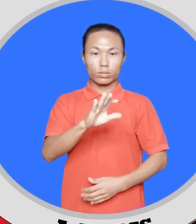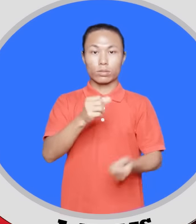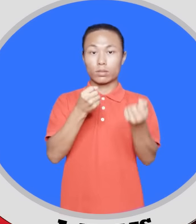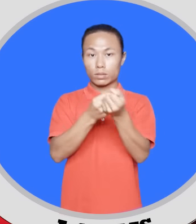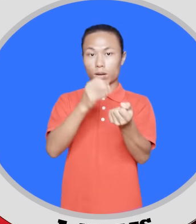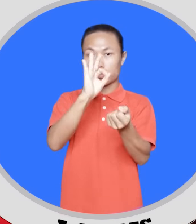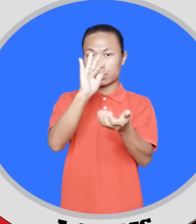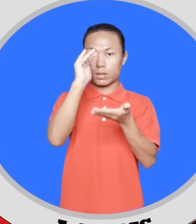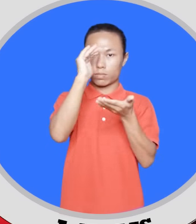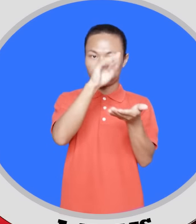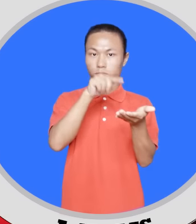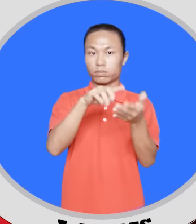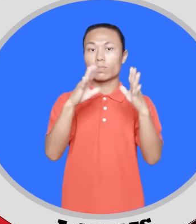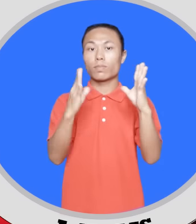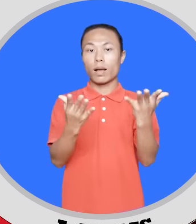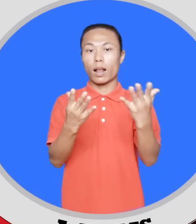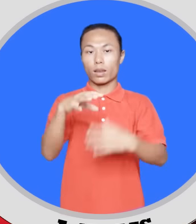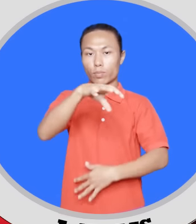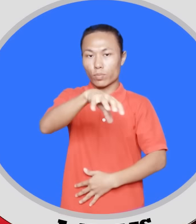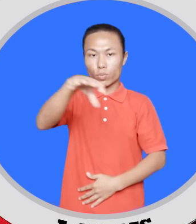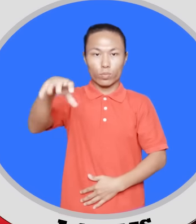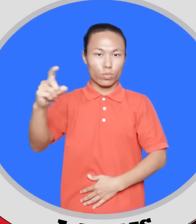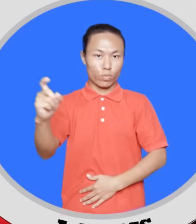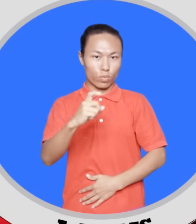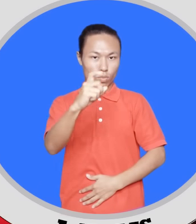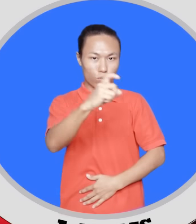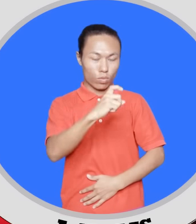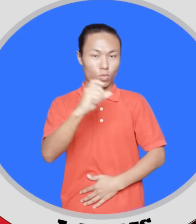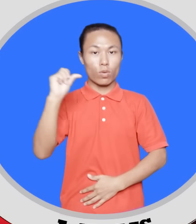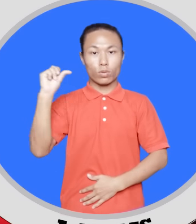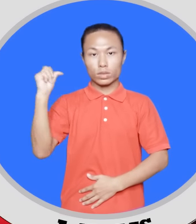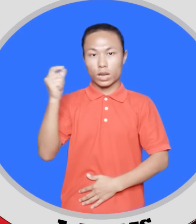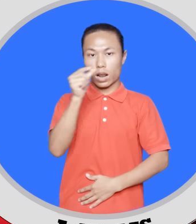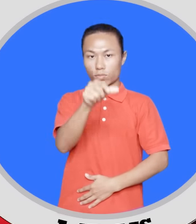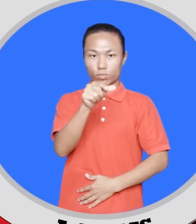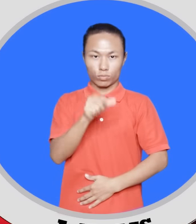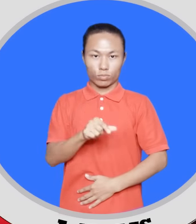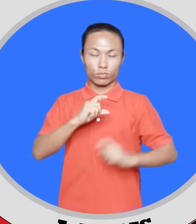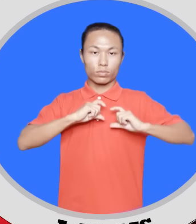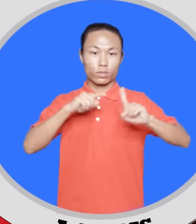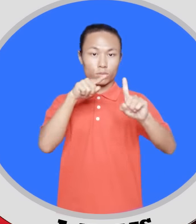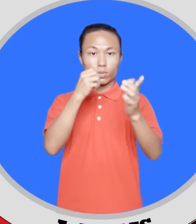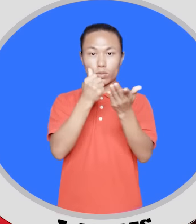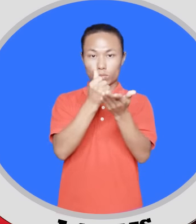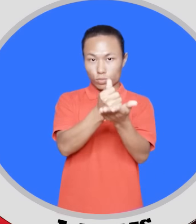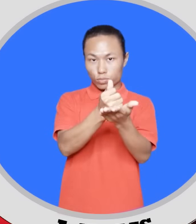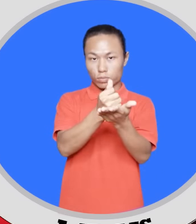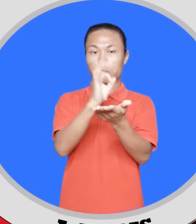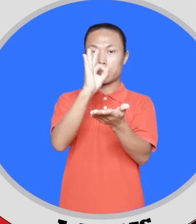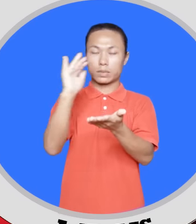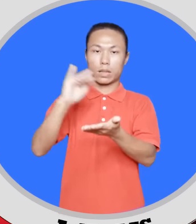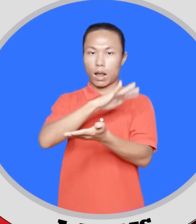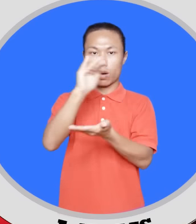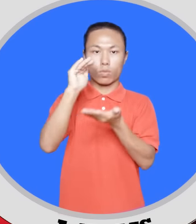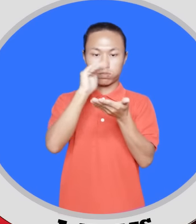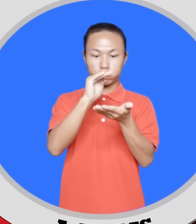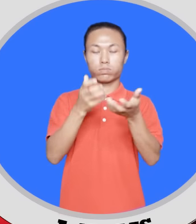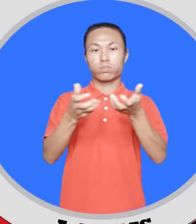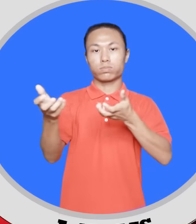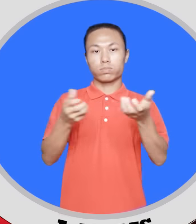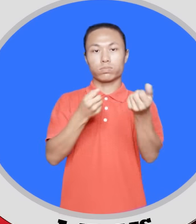ည်းထောက်ပံ့ကူညီမှုတွေပြုလုပ်နေရလို့သိရပါတယ်။အဲ့ဒီလိုကူညီထောက်ပံ့ရာရေဘေးသင့်စစ်ဘေးရှောင်ပြည်သူတွေလိုအပ်တဲ့အ